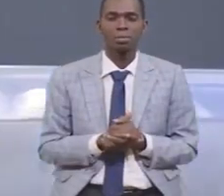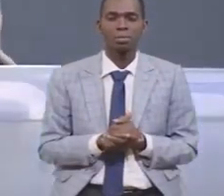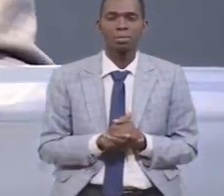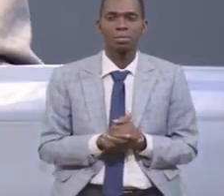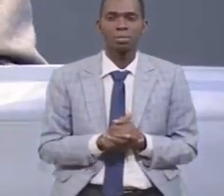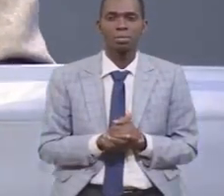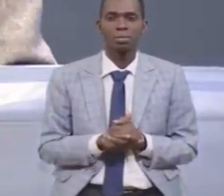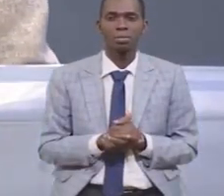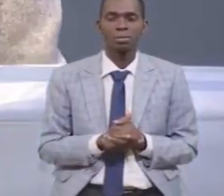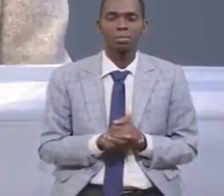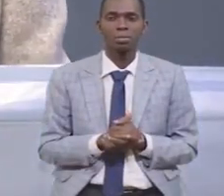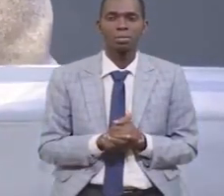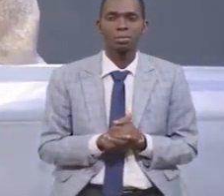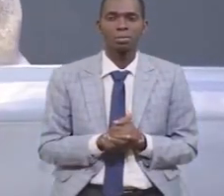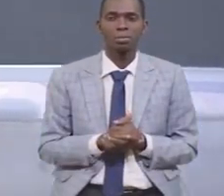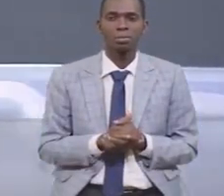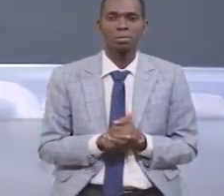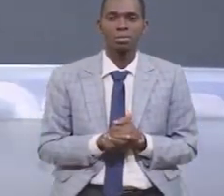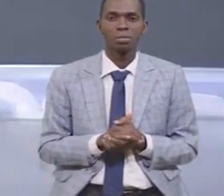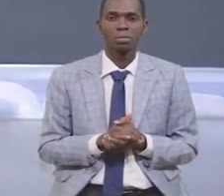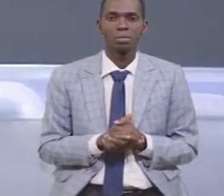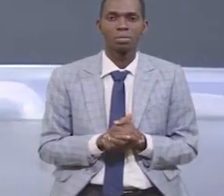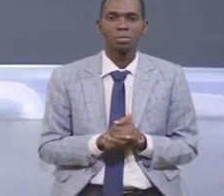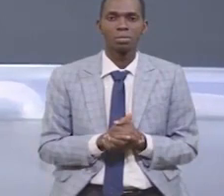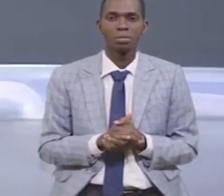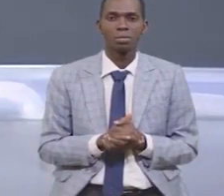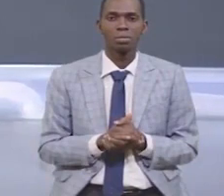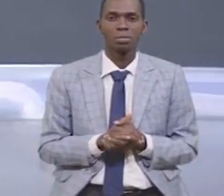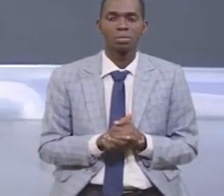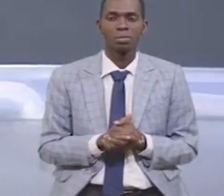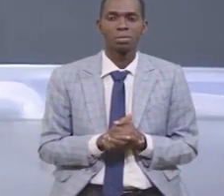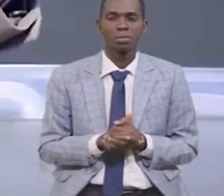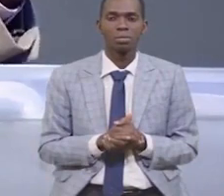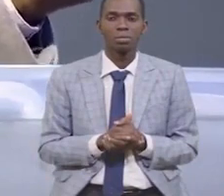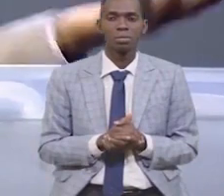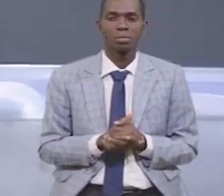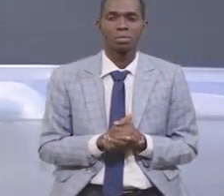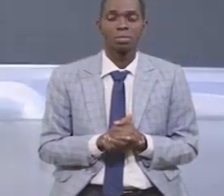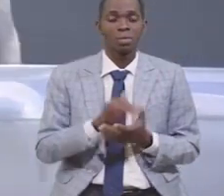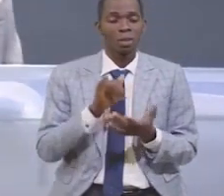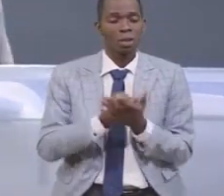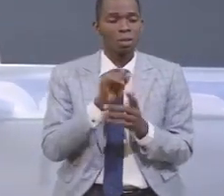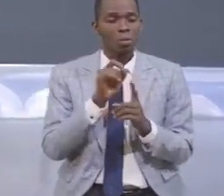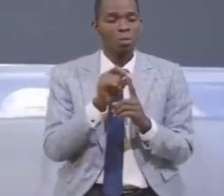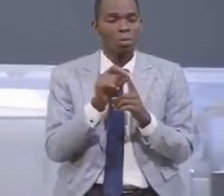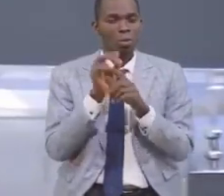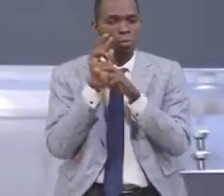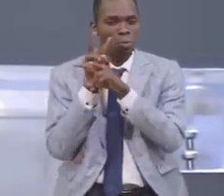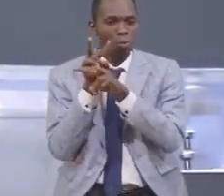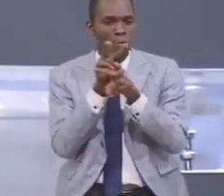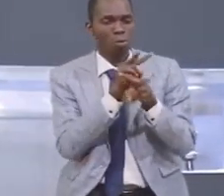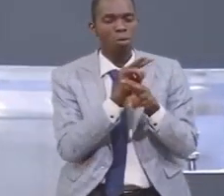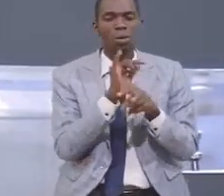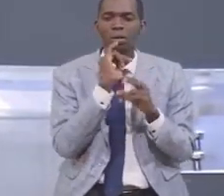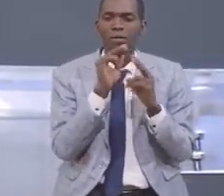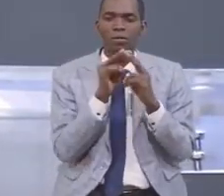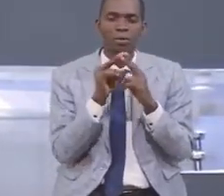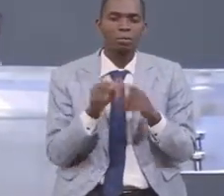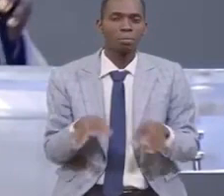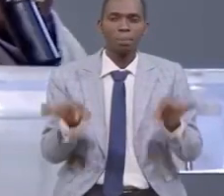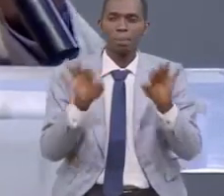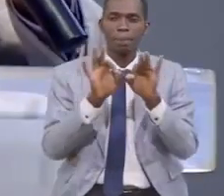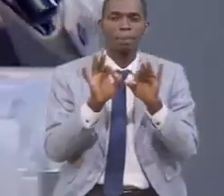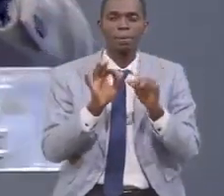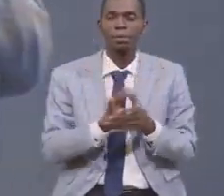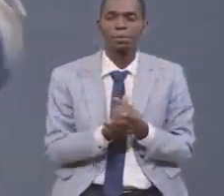ప్రాధాన్యతలను సేవా జీవితపు ఉద్దేశాలను ప్రాధాన్యతలను గమనించుకోవడం. That word watch is very important. అందుకే వాచ్